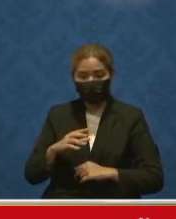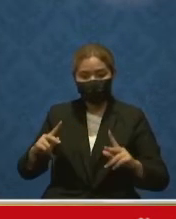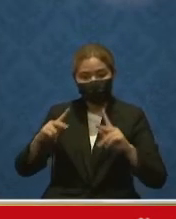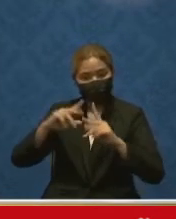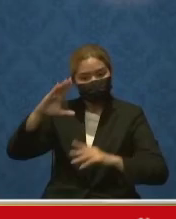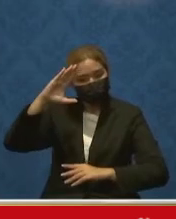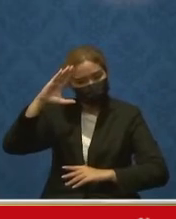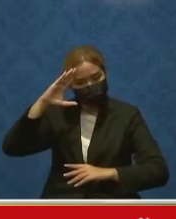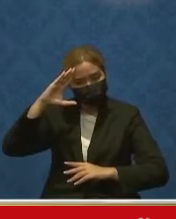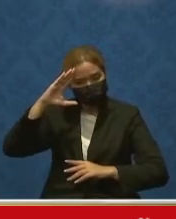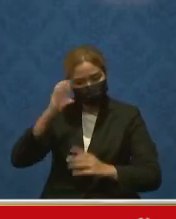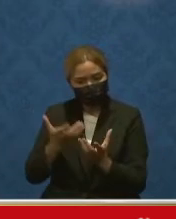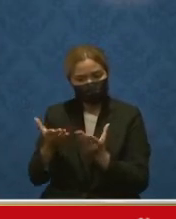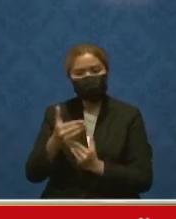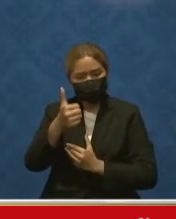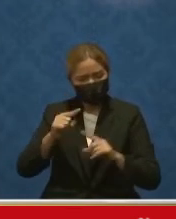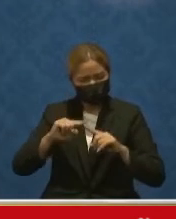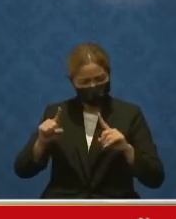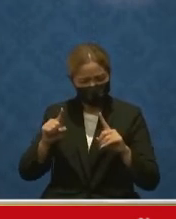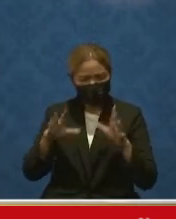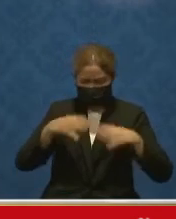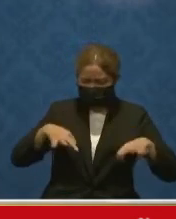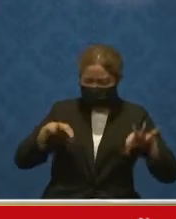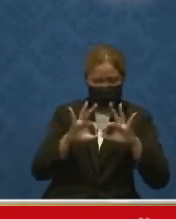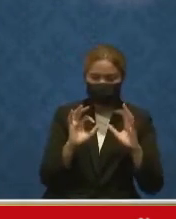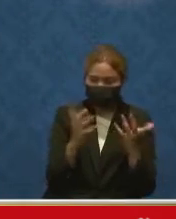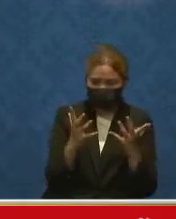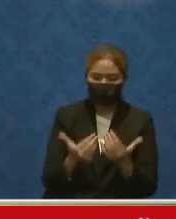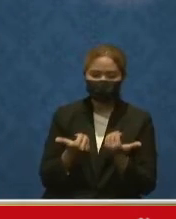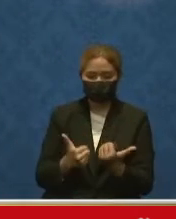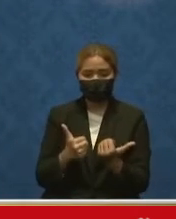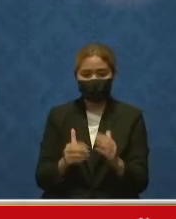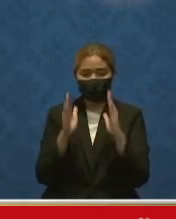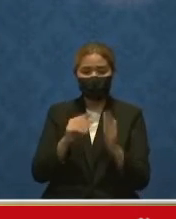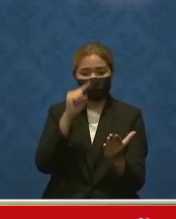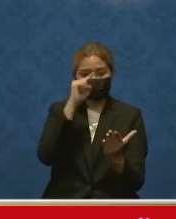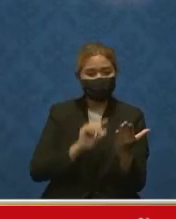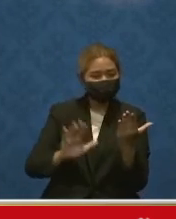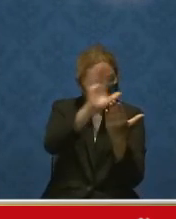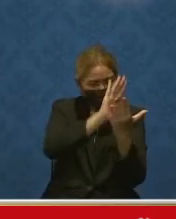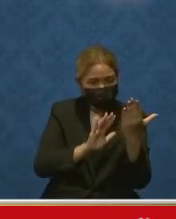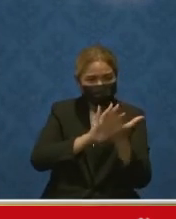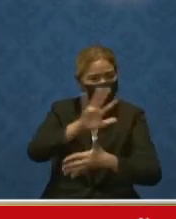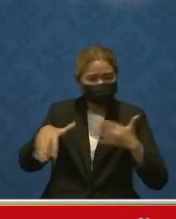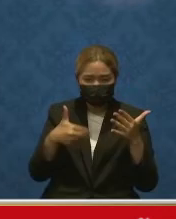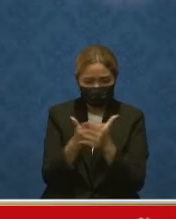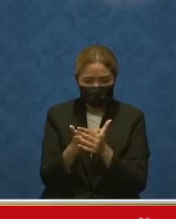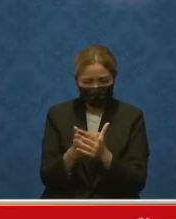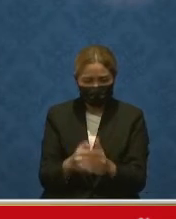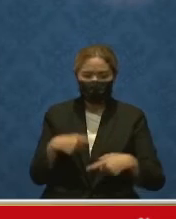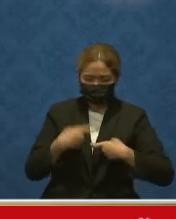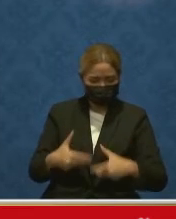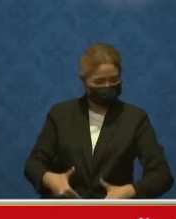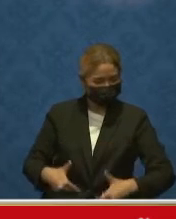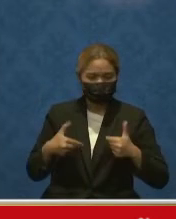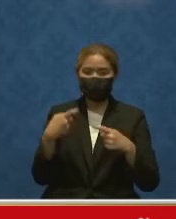ไหมที่น้องประชาชนกำลังลำบากกระทรวงสาสุขให้ไปวันยังไม่ว่าเลยจะให้ก็สงสารสุก